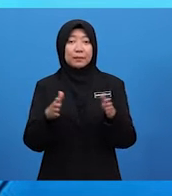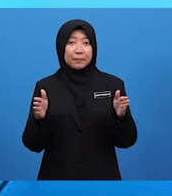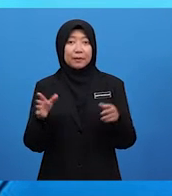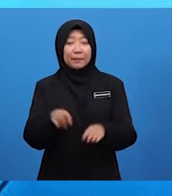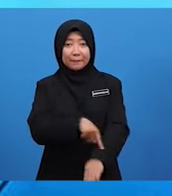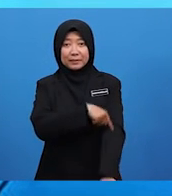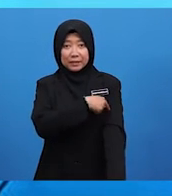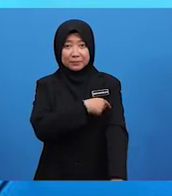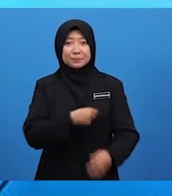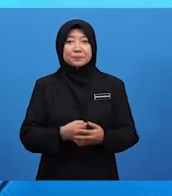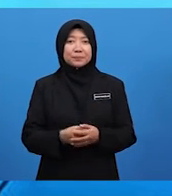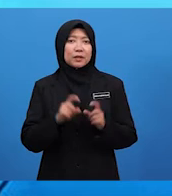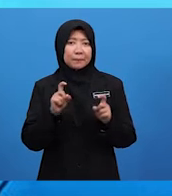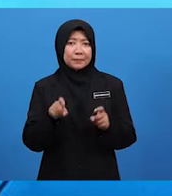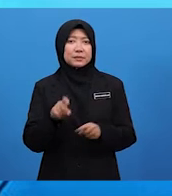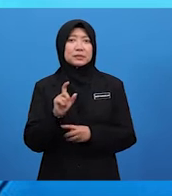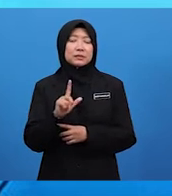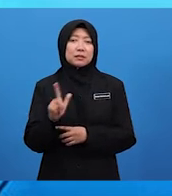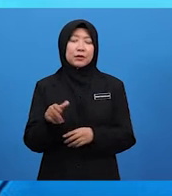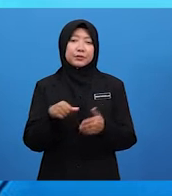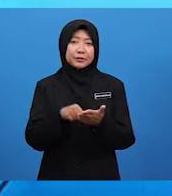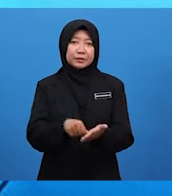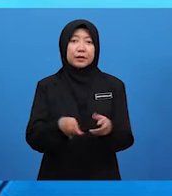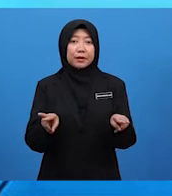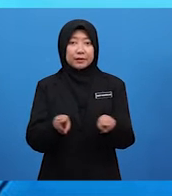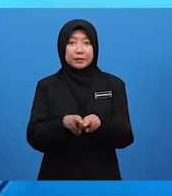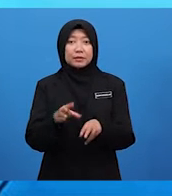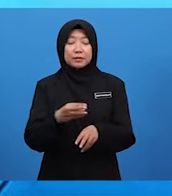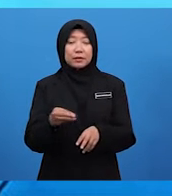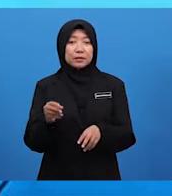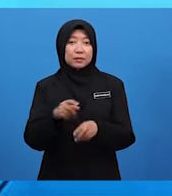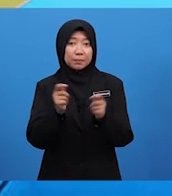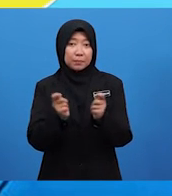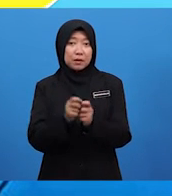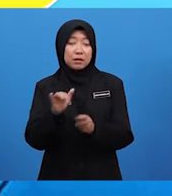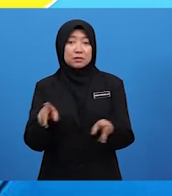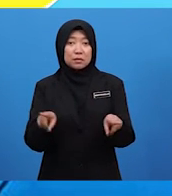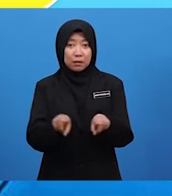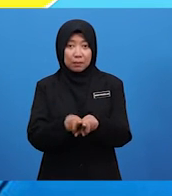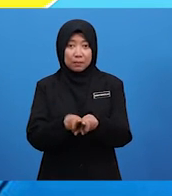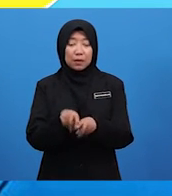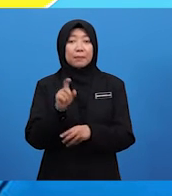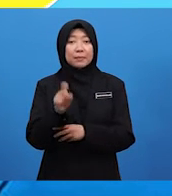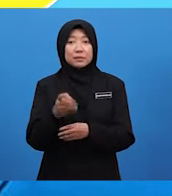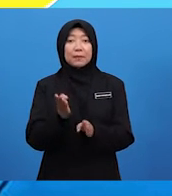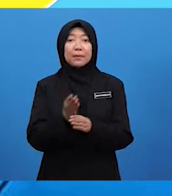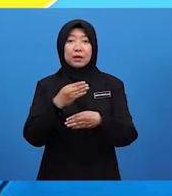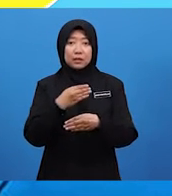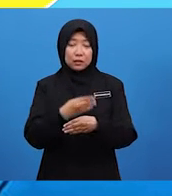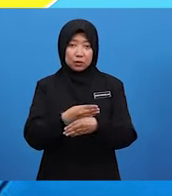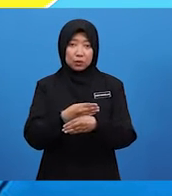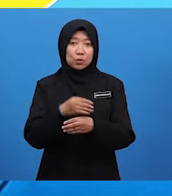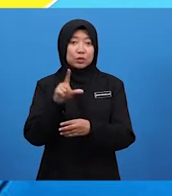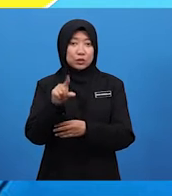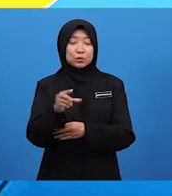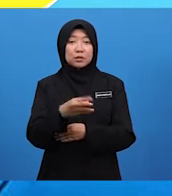panjang. Mestilah ditekan rata dan kehala yang sama. Mestilah berbentuk tirus dan